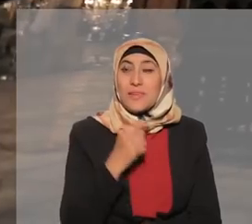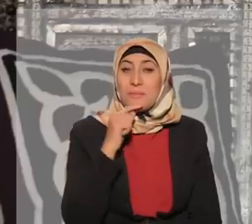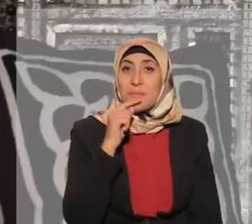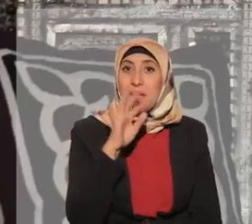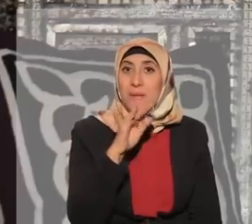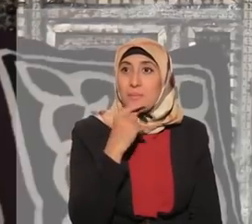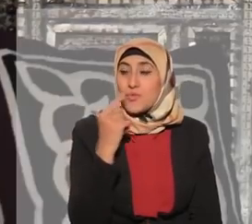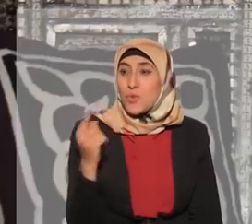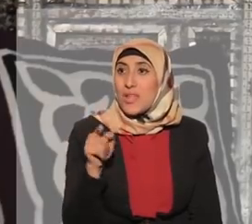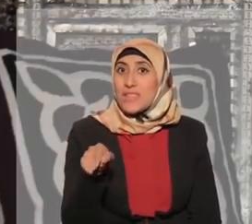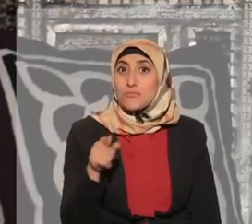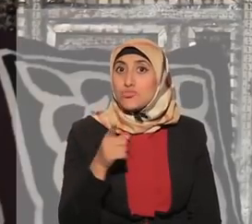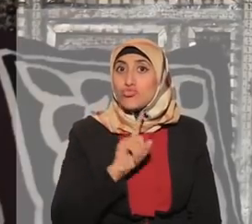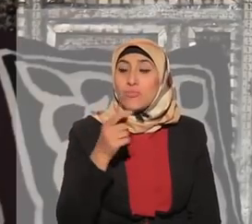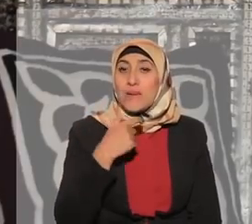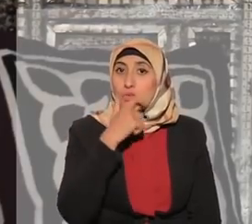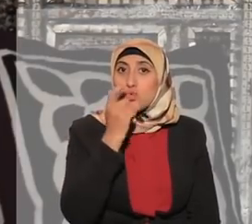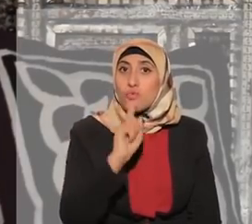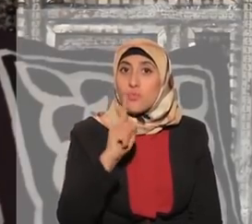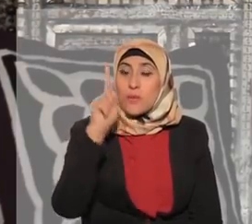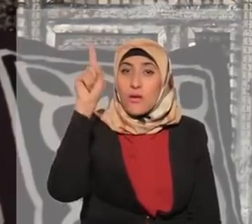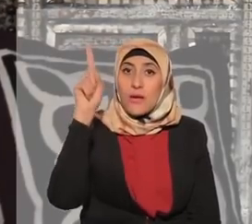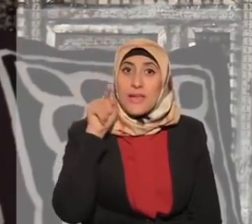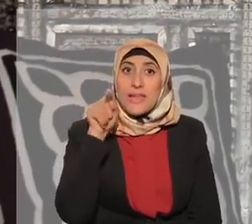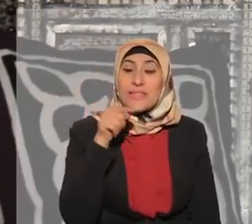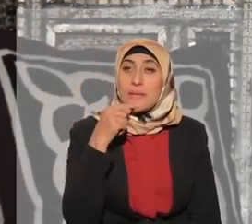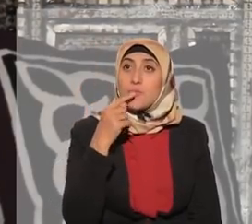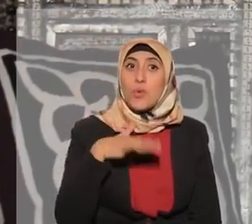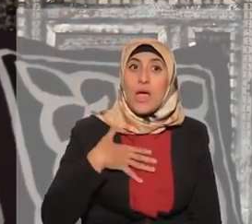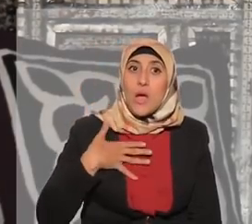قد أما تستحي من الله